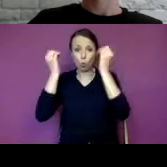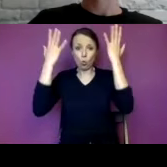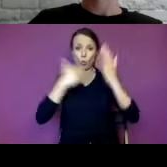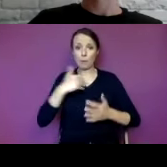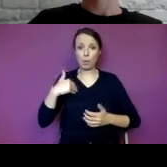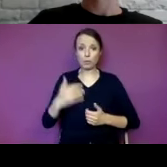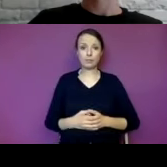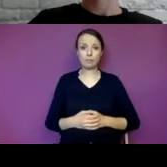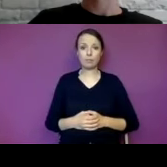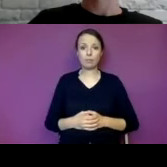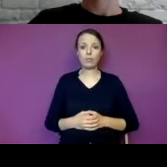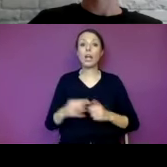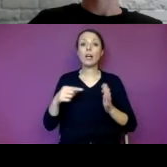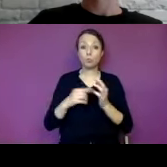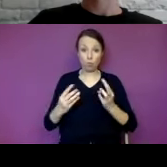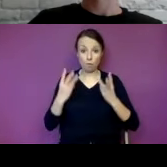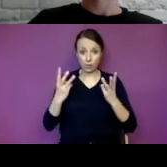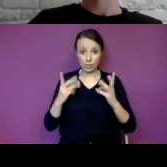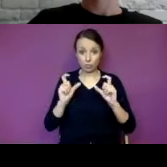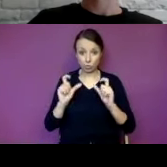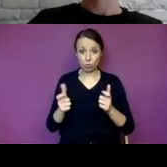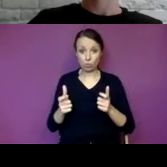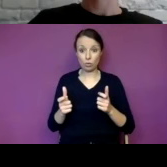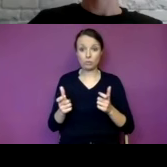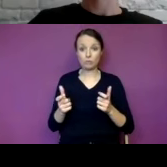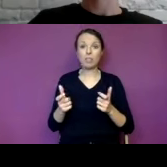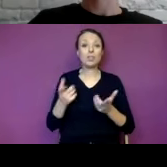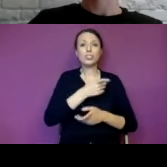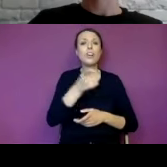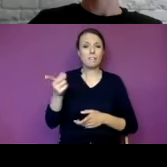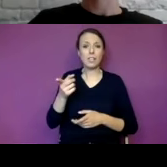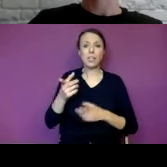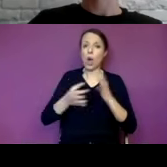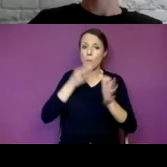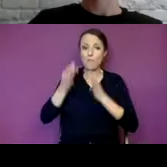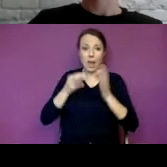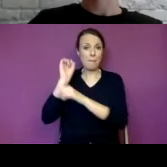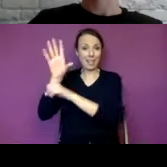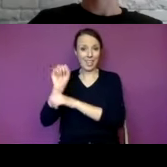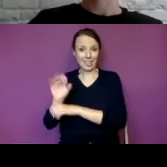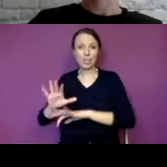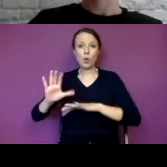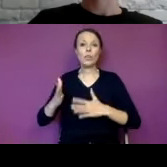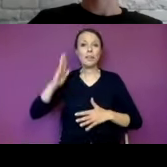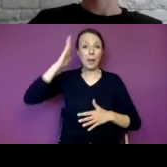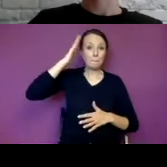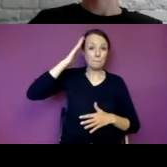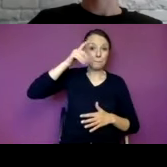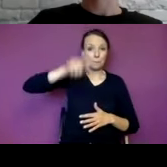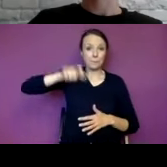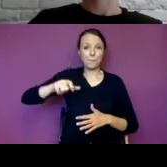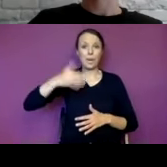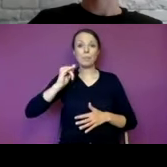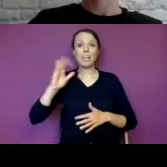zwodnicze czy złudne, że też a propos waszej jeszcze prezentacji, że no ci mieszczanie to są też przecież bardzo często osoby,